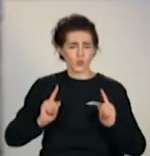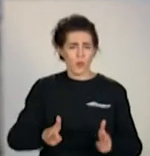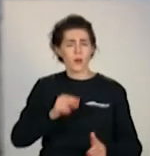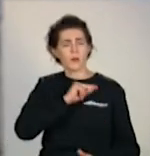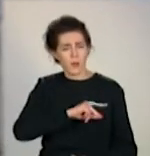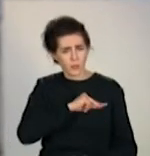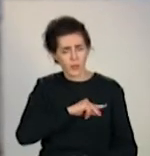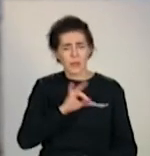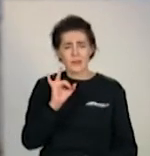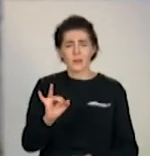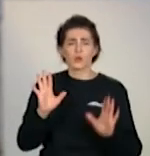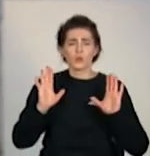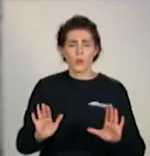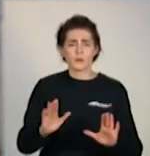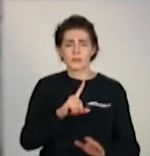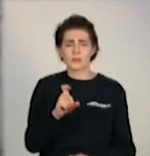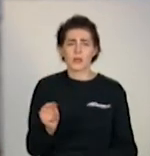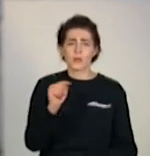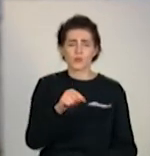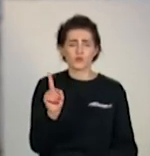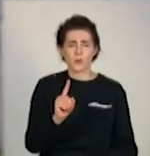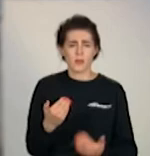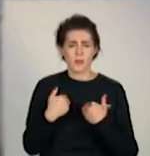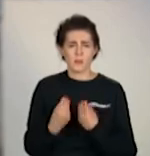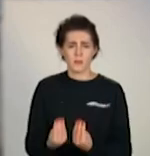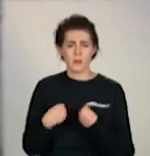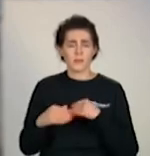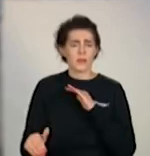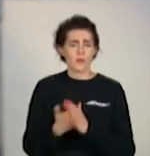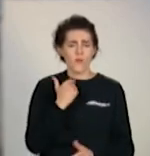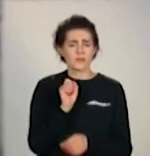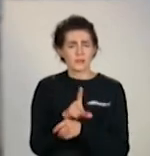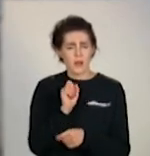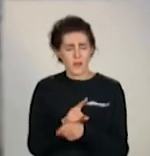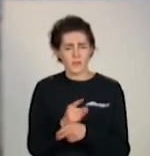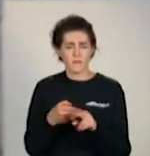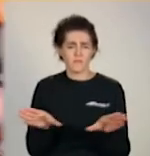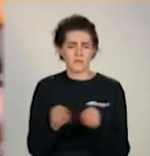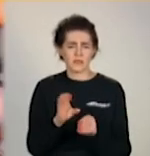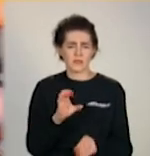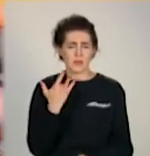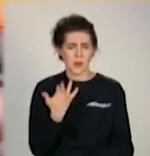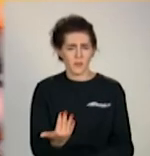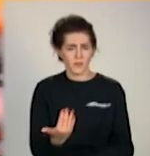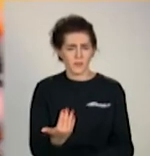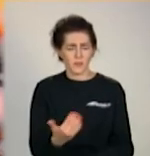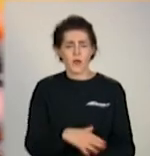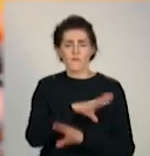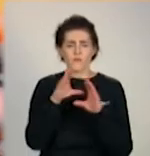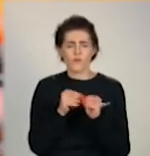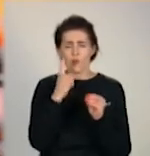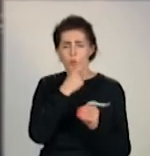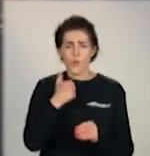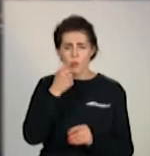працювати і тільки за те, щоб нам видавали нові закази з такими ж требуваннями. Усього з минулого року